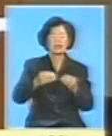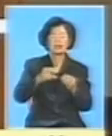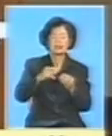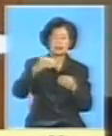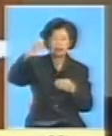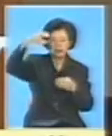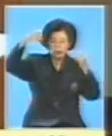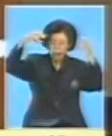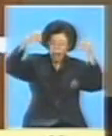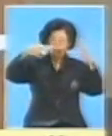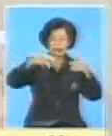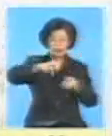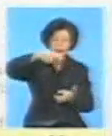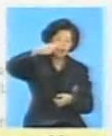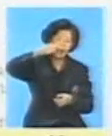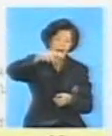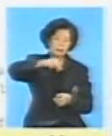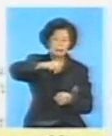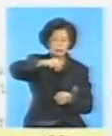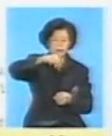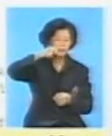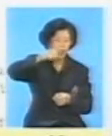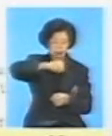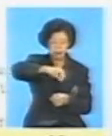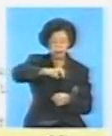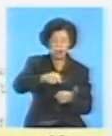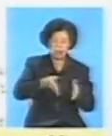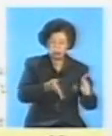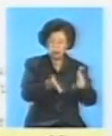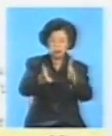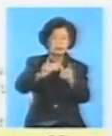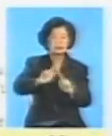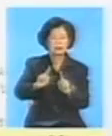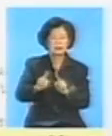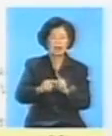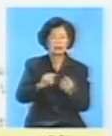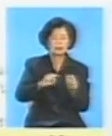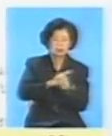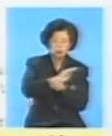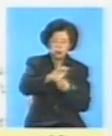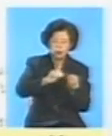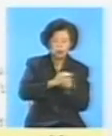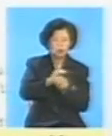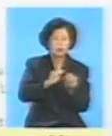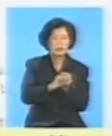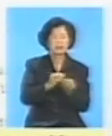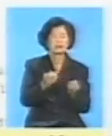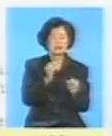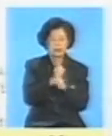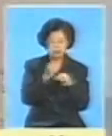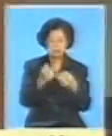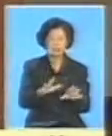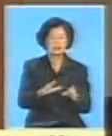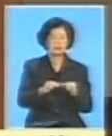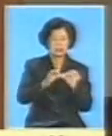ภคไฟฟ้าประปาถนนหนทางนะฮะมันจะต้องบริหารการทำงานให้เสร็จในคราวเดียวกันเช่นการจะว